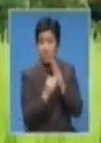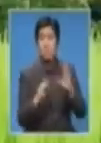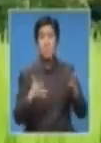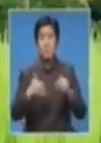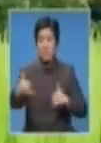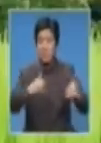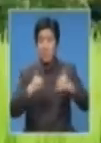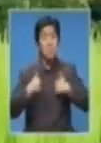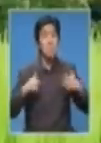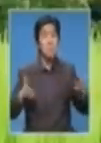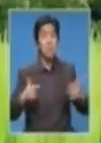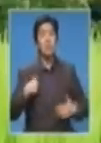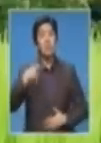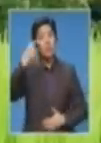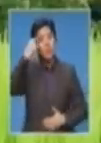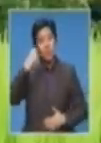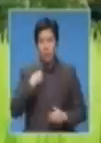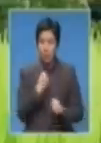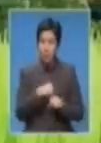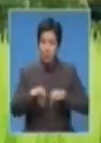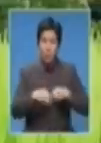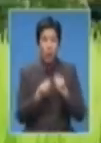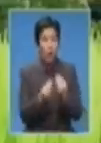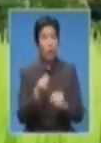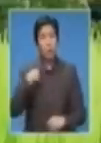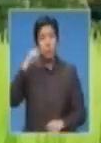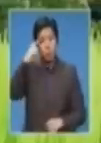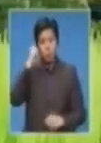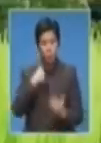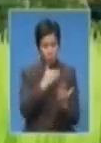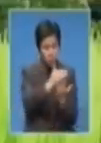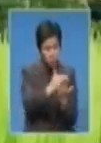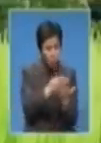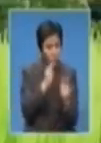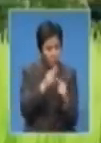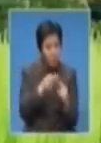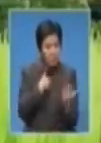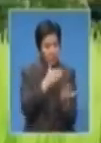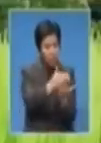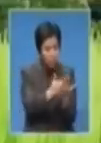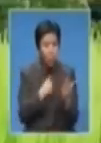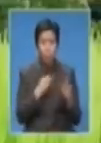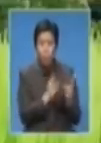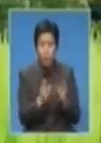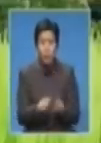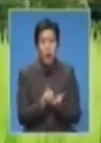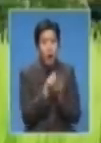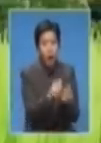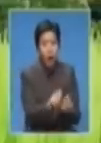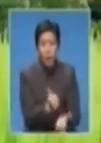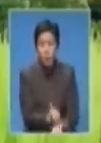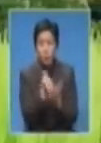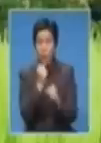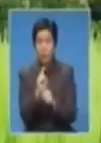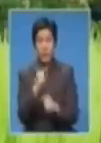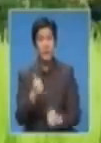ย เราก็ไม่สามารถจะสนับสนุนได้อย่างทั่วถึงนะครับจะได้พิจารณาได้ว่าจะใช้งบประมาณอย่างไรใช้วิธีการอย่างไรนะครับอันนี้ก็จะให้สทว.ไปติดต